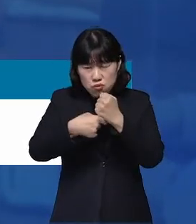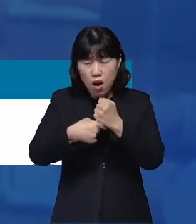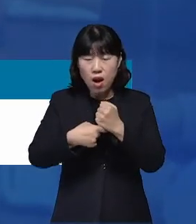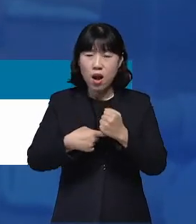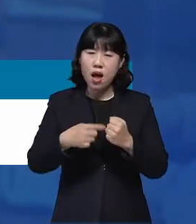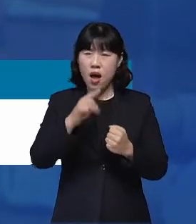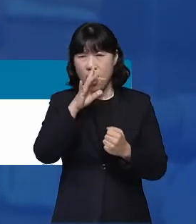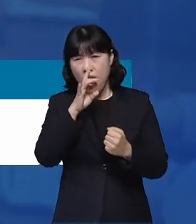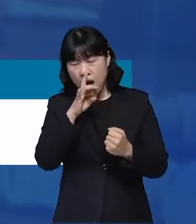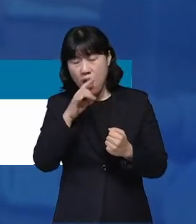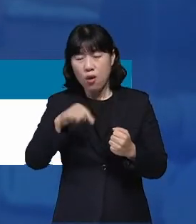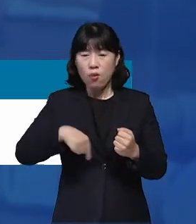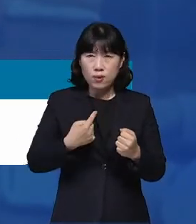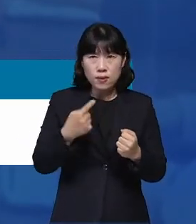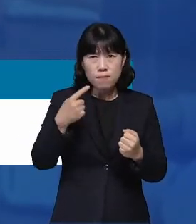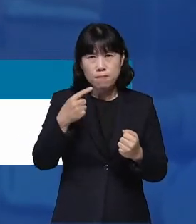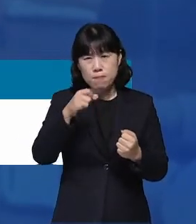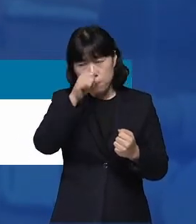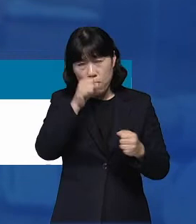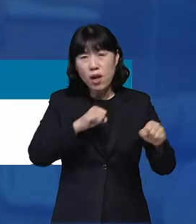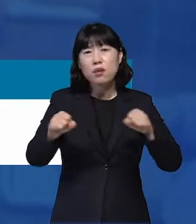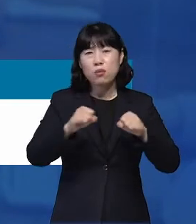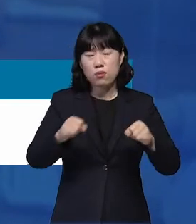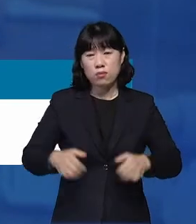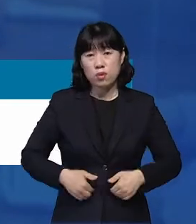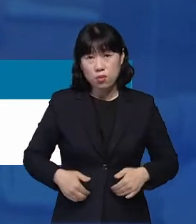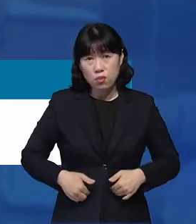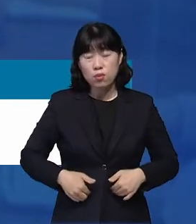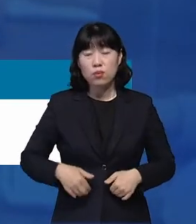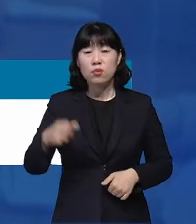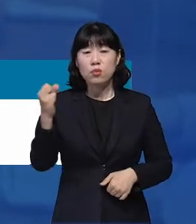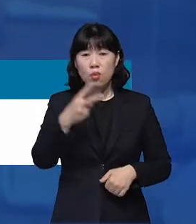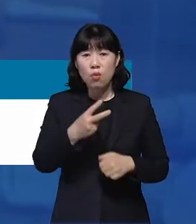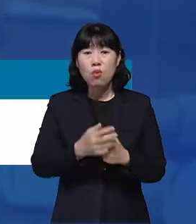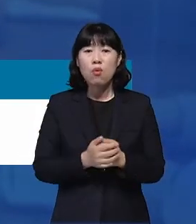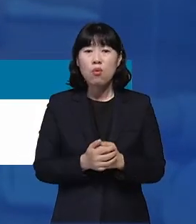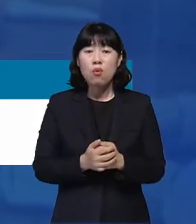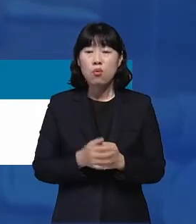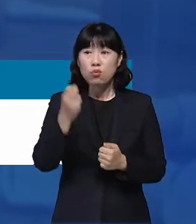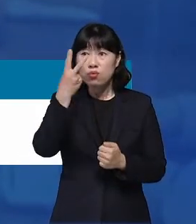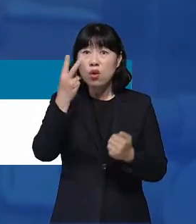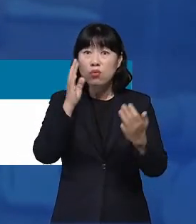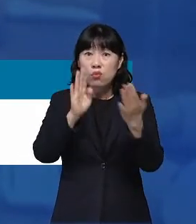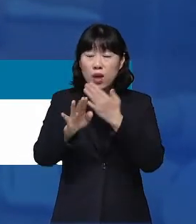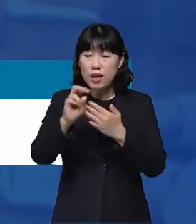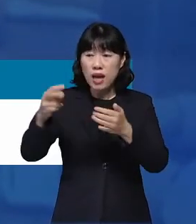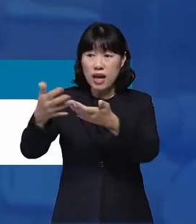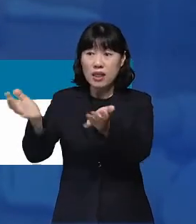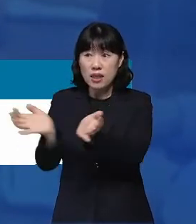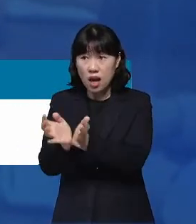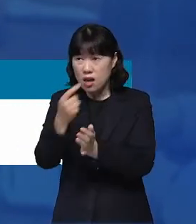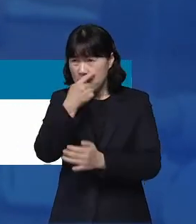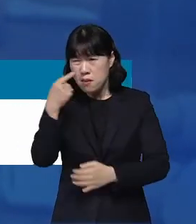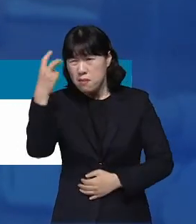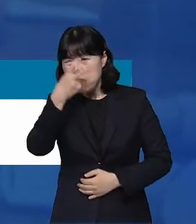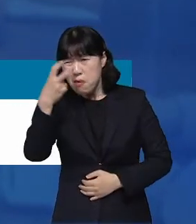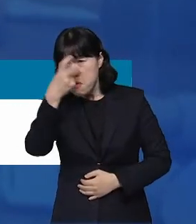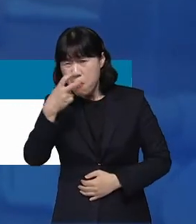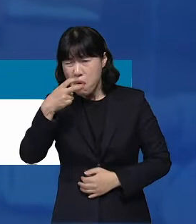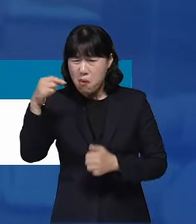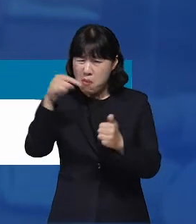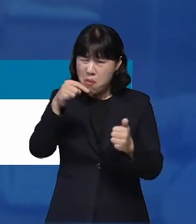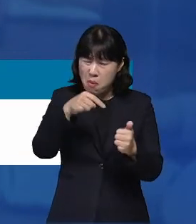독성을 받는구나 이렇게 생각하는 것이 봤죠 그리고 그 두 달 뒤에 야당의 검증 공세에 시달려서